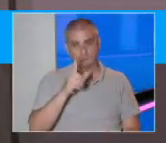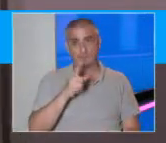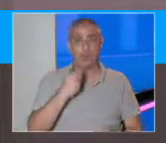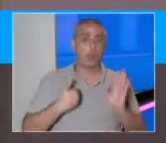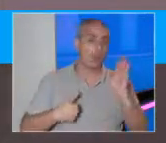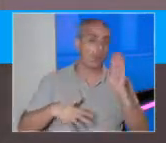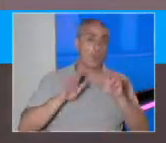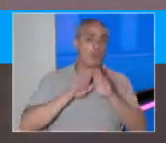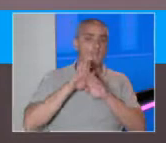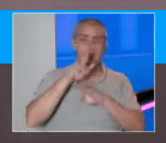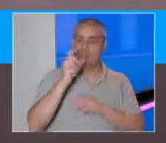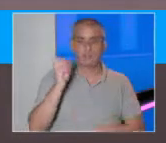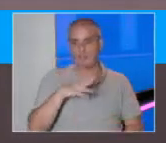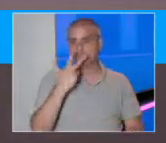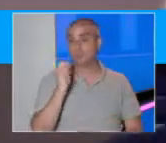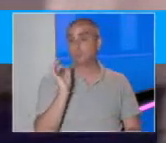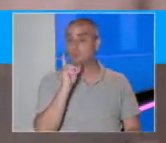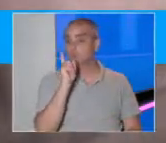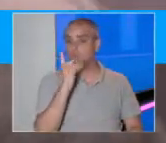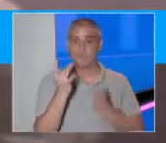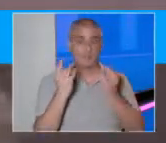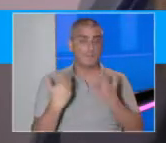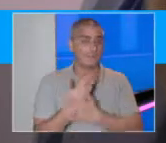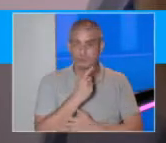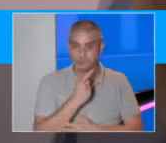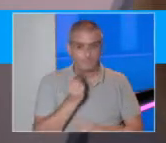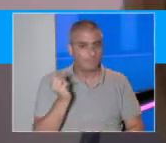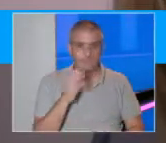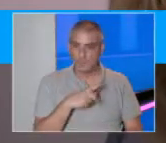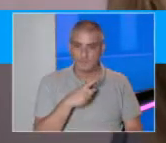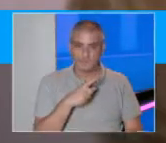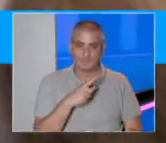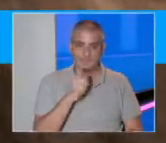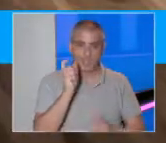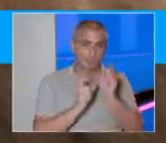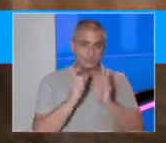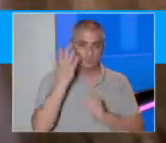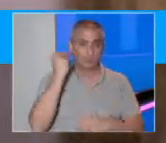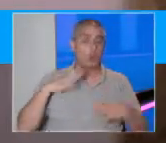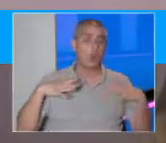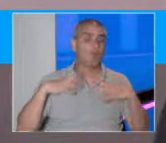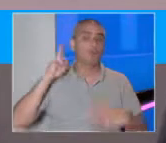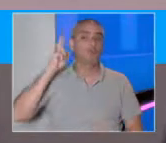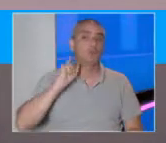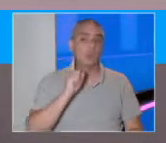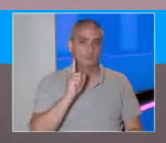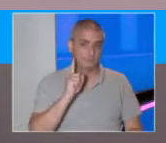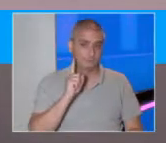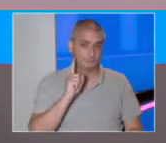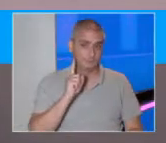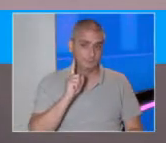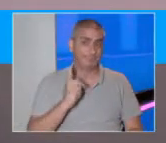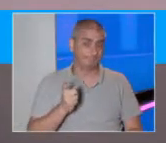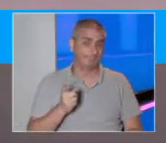רוב העלייה מגיעה, 30% מהנדבקים החדשים מגיעים מאנשים שהיו בחופשה בחול.